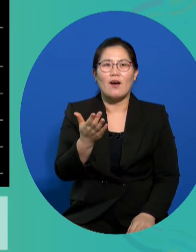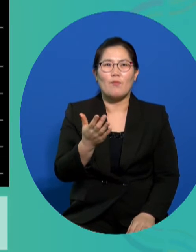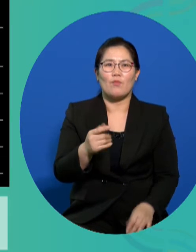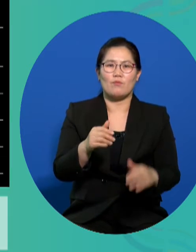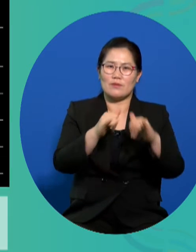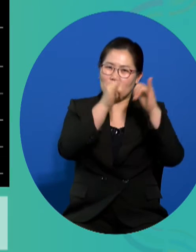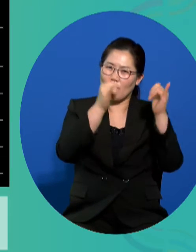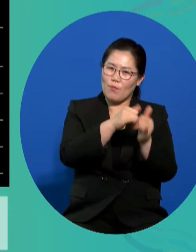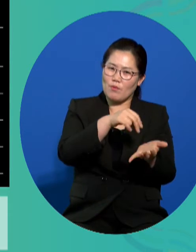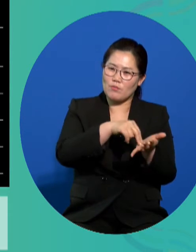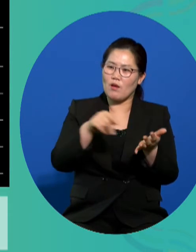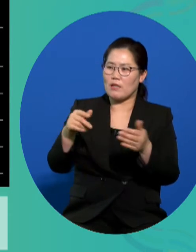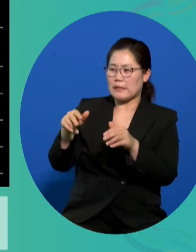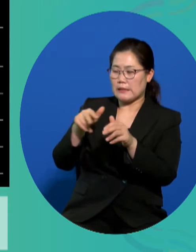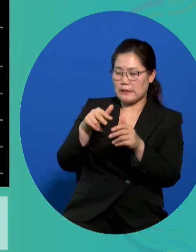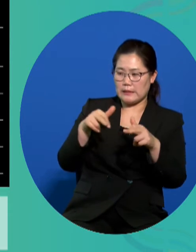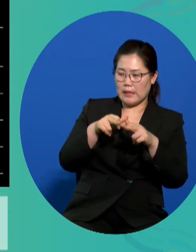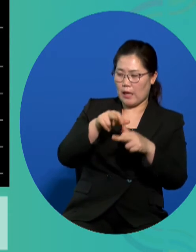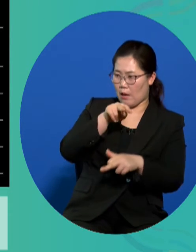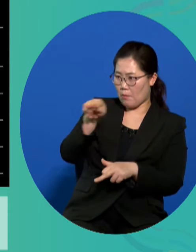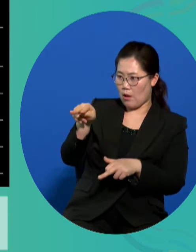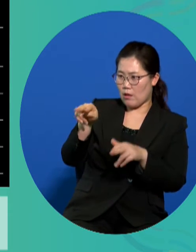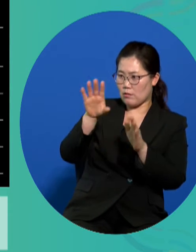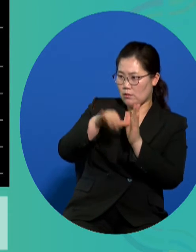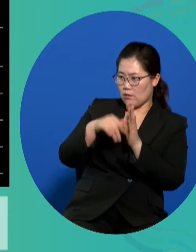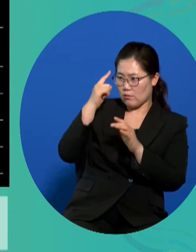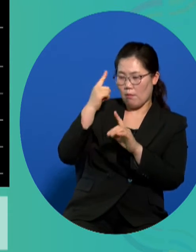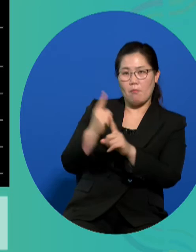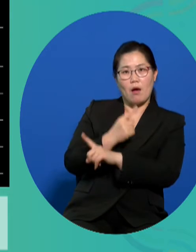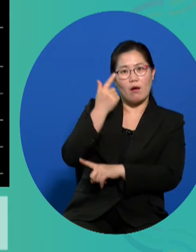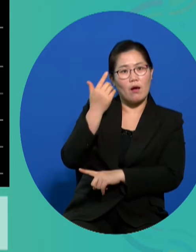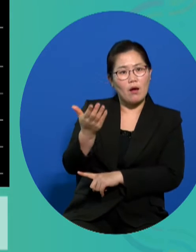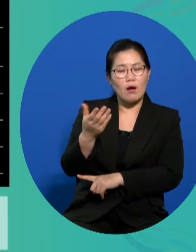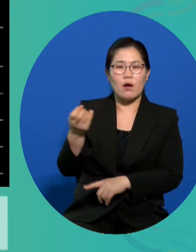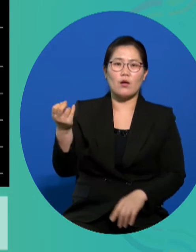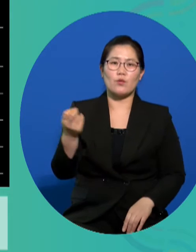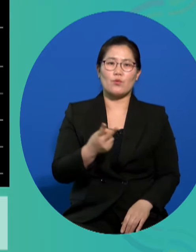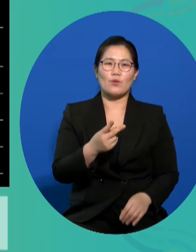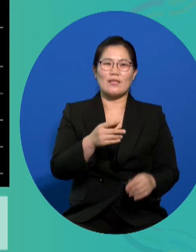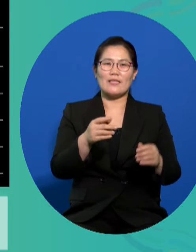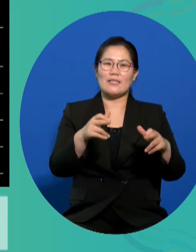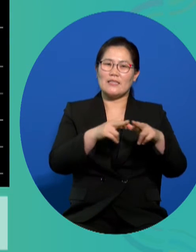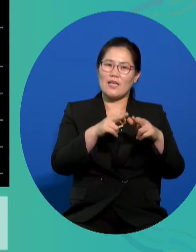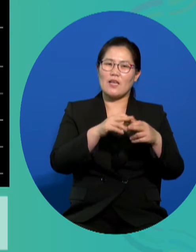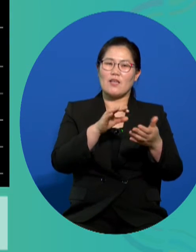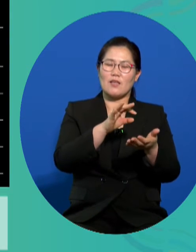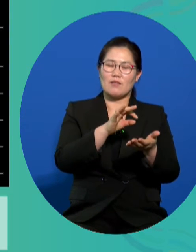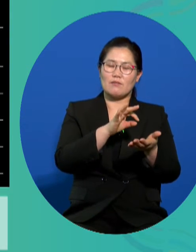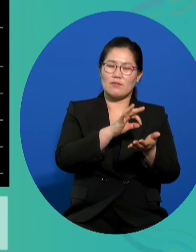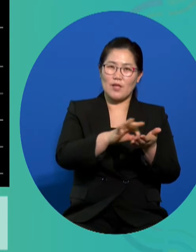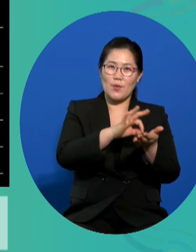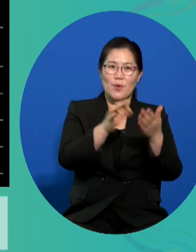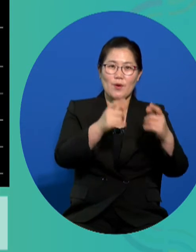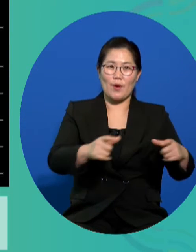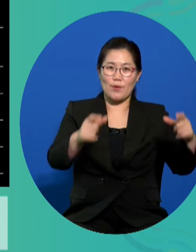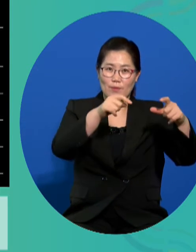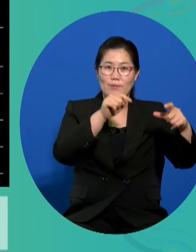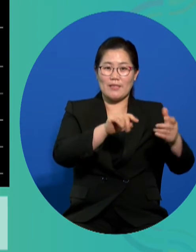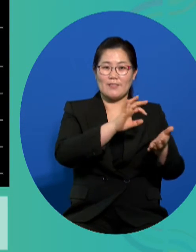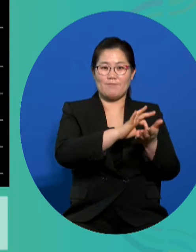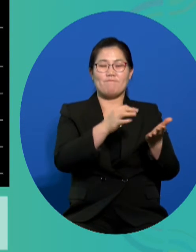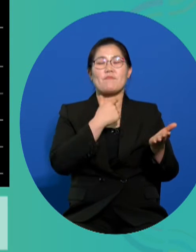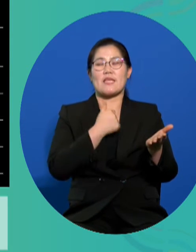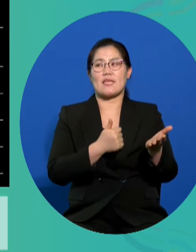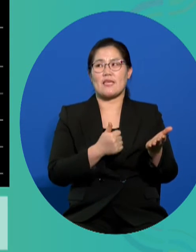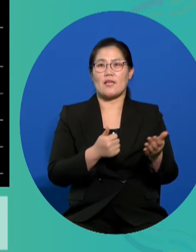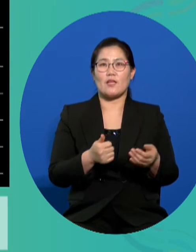말씀드려서 아니면은 영양관리 측면에서 경기장 사용했습니다. 물론 일반 올림픽 경기처럼 많은